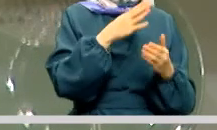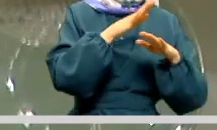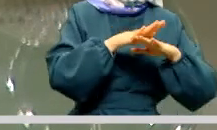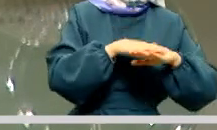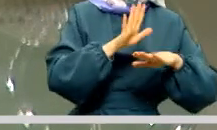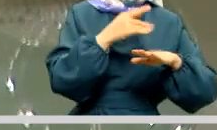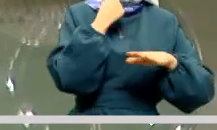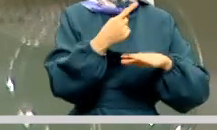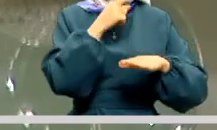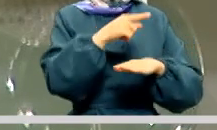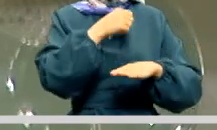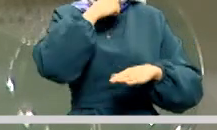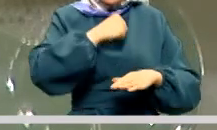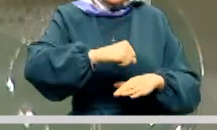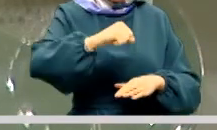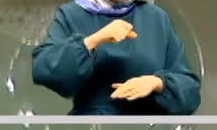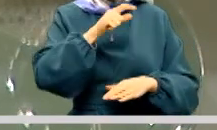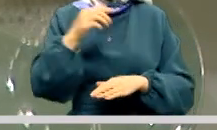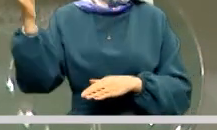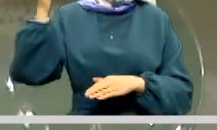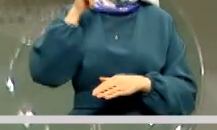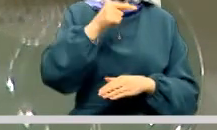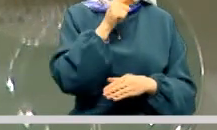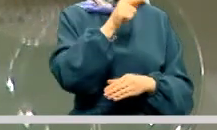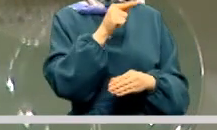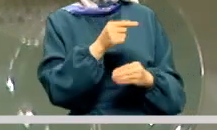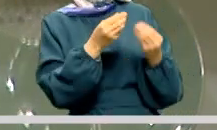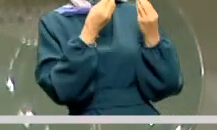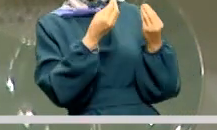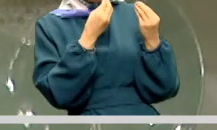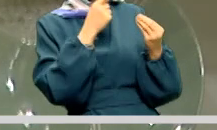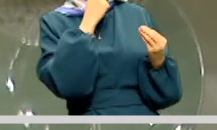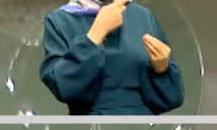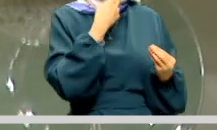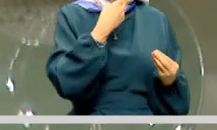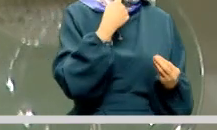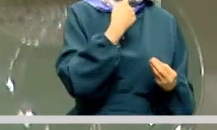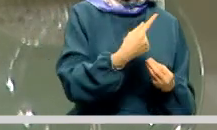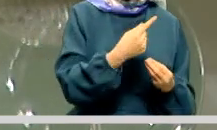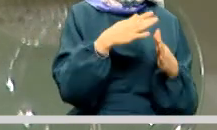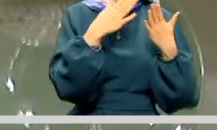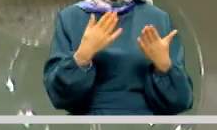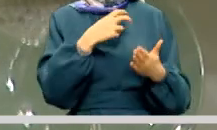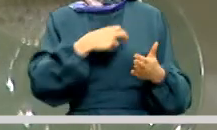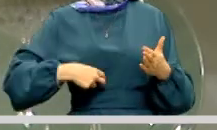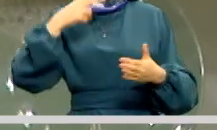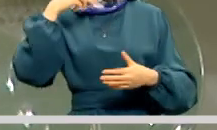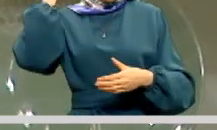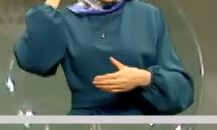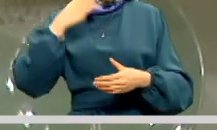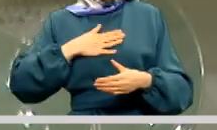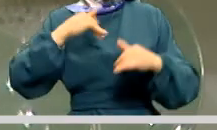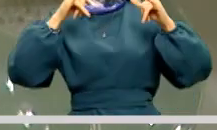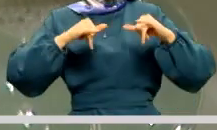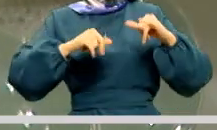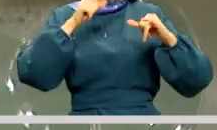gönderirken bile ona yumuşak söz söyle demesi ya da aynı şekilde Peygamber Efendimizin aynı Belki de terbiye ve o